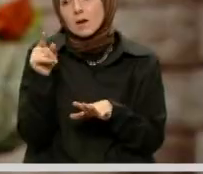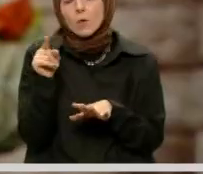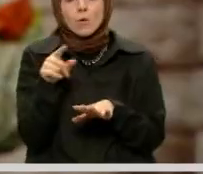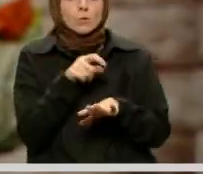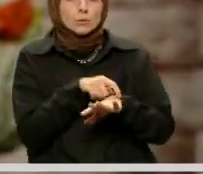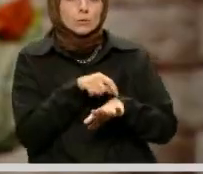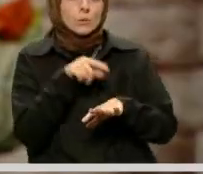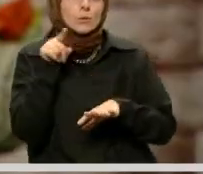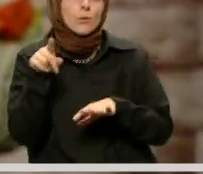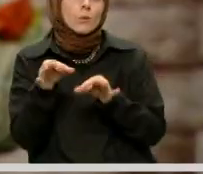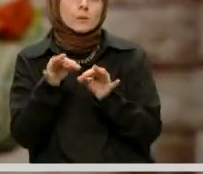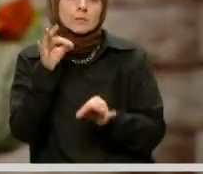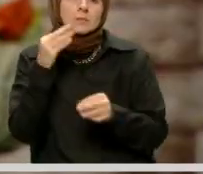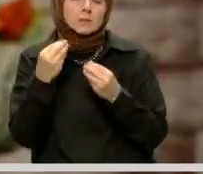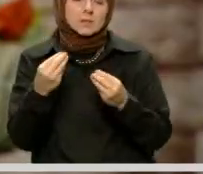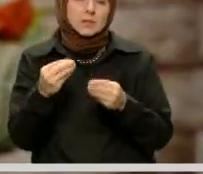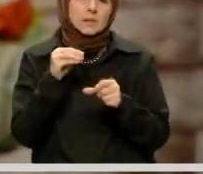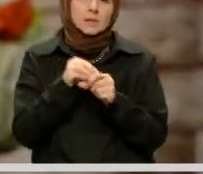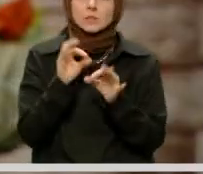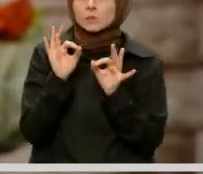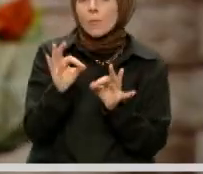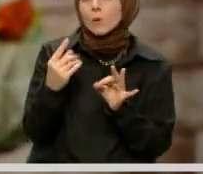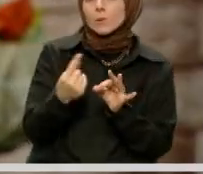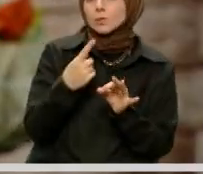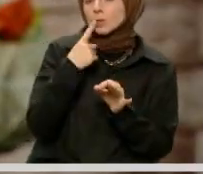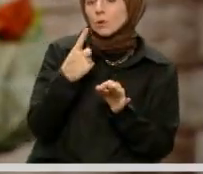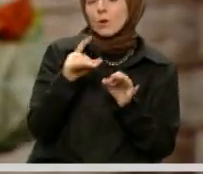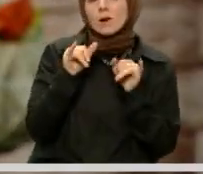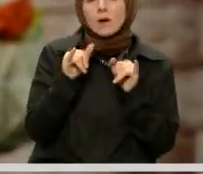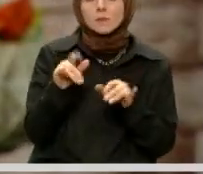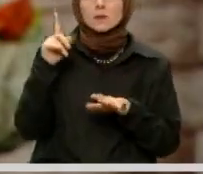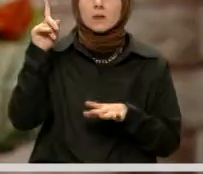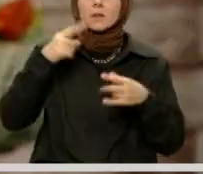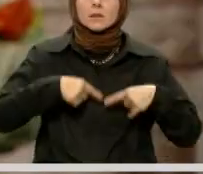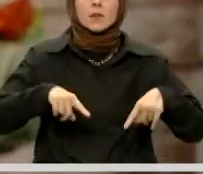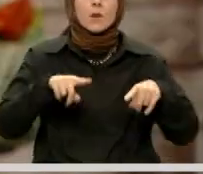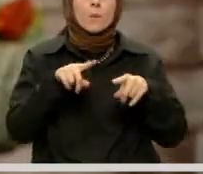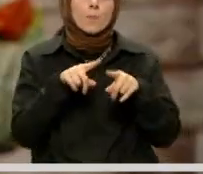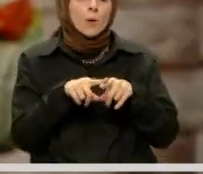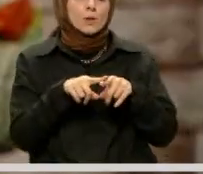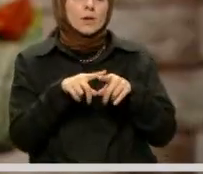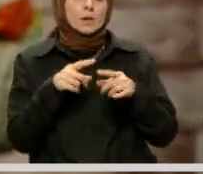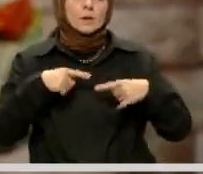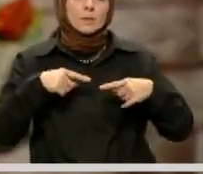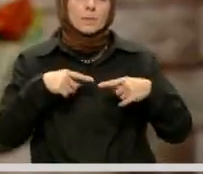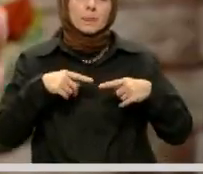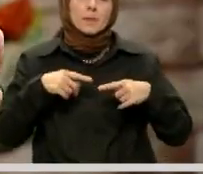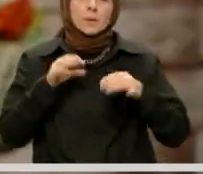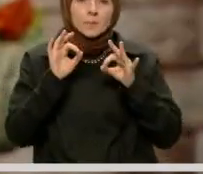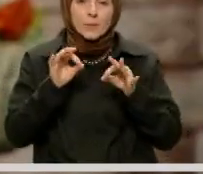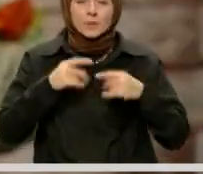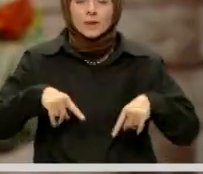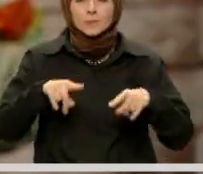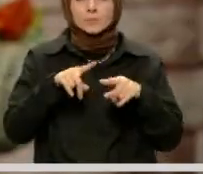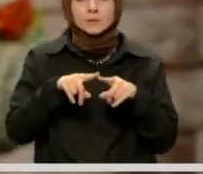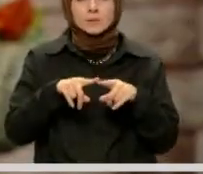Ona dönük bir planı var, bir programı var, bir güzelliği var. Hastalığın tedavisinde, teşhisinde bir programda bir karşılığı